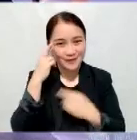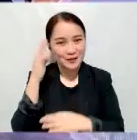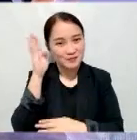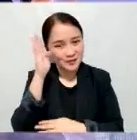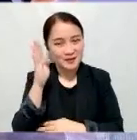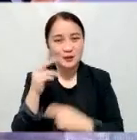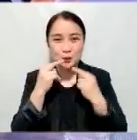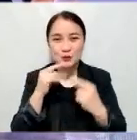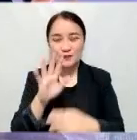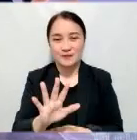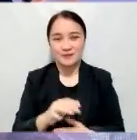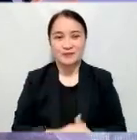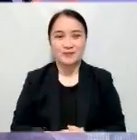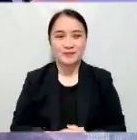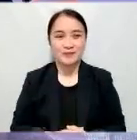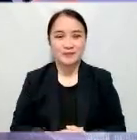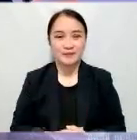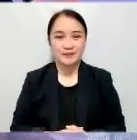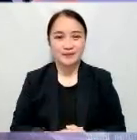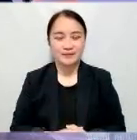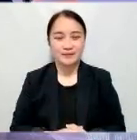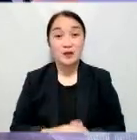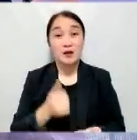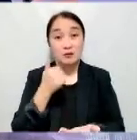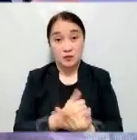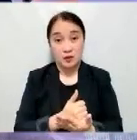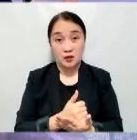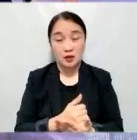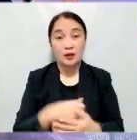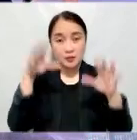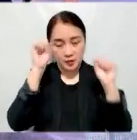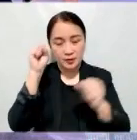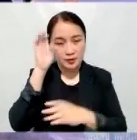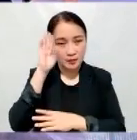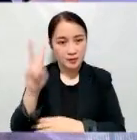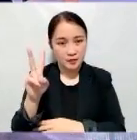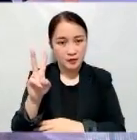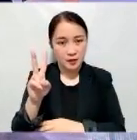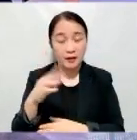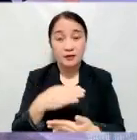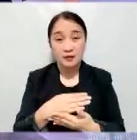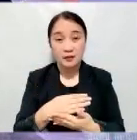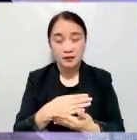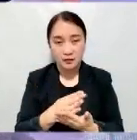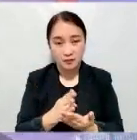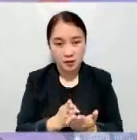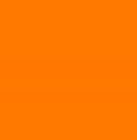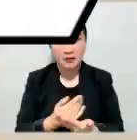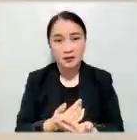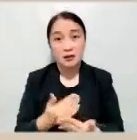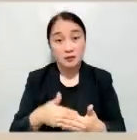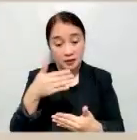Aprobado na ni Pangulong Bongbong Marcos ang 5.7 trillion pesos na National Expenditure Program para sa susunod na taon. Ayon sa